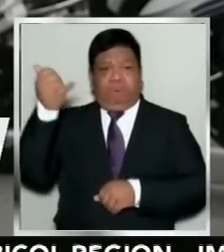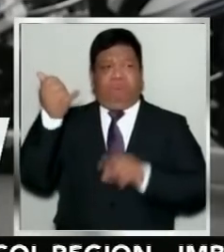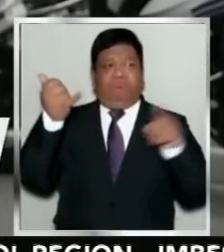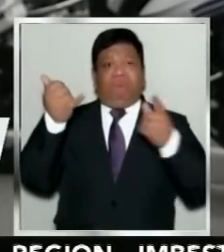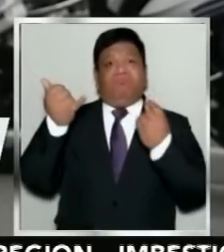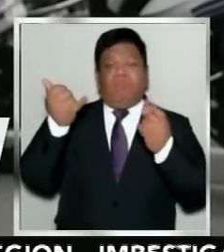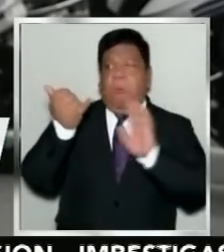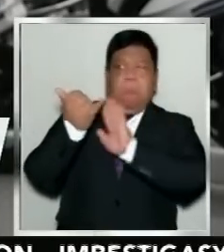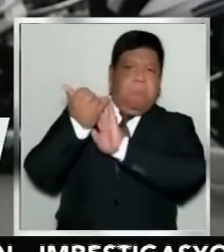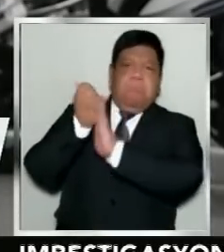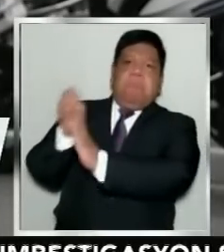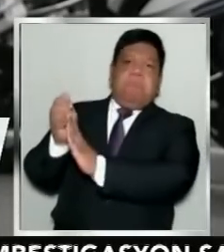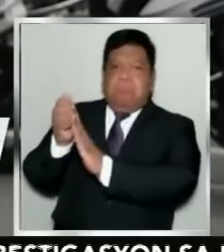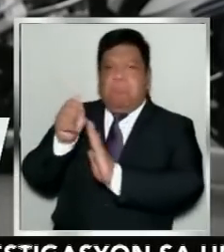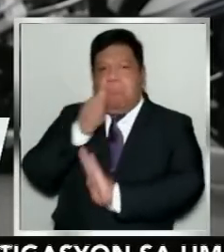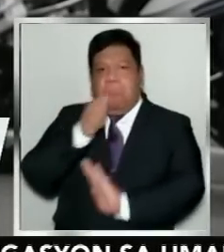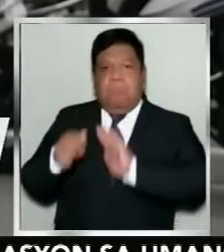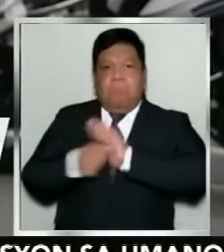of